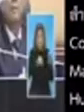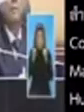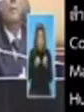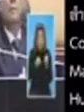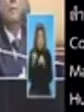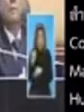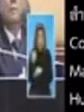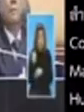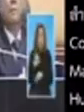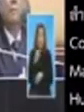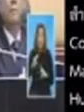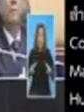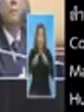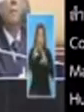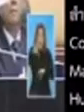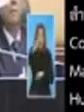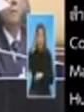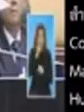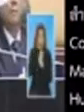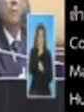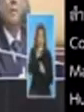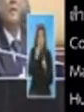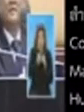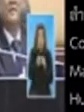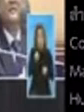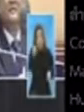อยู่มหาไทยทำได้ทุกอย่างยกเว้นเหาะ